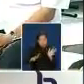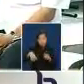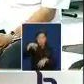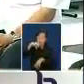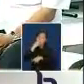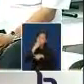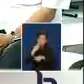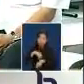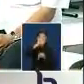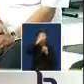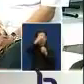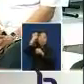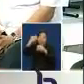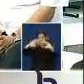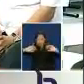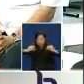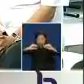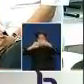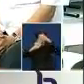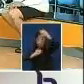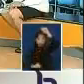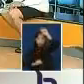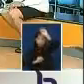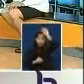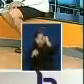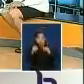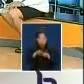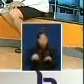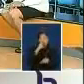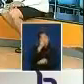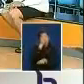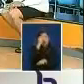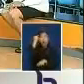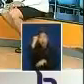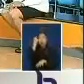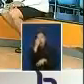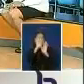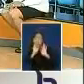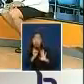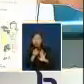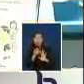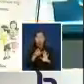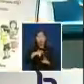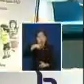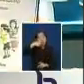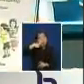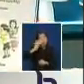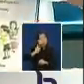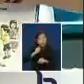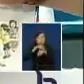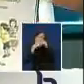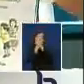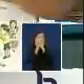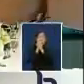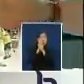ๆ ความร ู้ว่าเป็นข้อมูลง่าย ๆโรคมือเท้าปากเป็นยังไงอาหารยังไงการแต่งฟันล้างหน้า อันนี้ก็ถือเป็นการให้องค์ความรู้ว่าเขาควรจะต้องปฏิบัติ